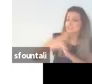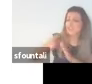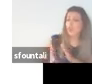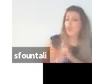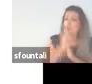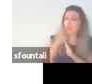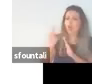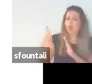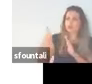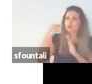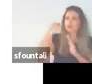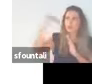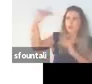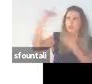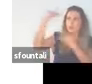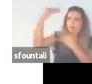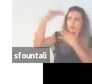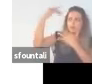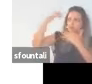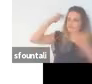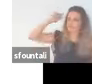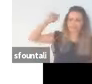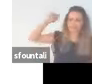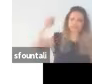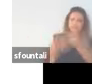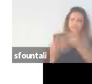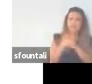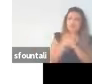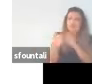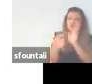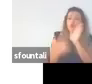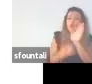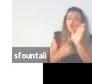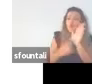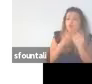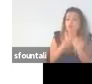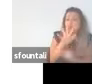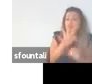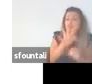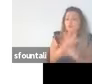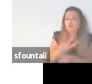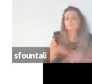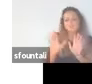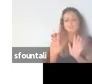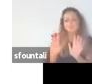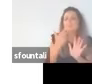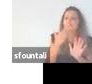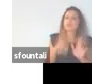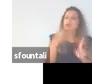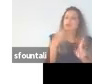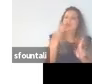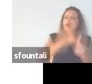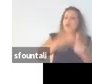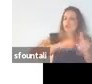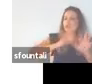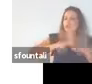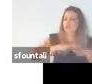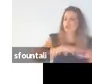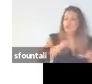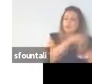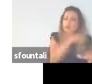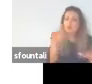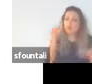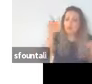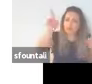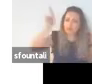βιασμό. Και γι' αυτό ακριβώς οι εκστρατείες και η συνηγορία δεν πρέπει να περιορίζονται σε αυτό. Στην πραγματικότητα, αυτό που αντιμετωπίζουμε είναι το